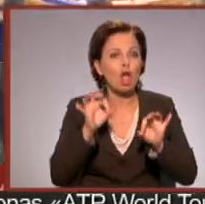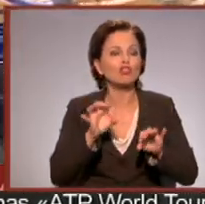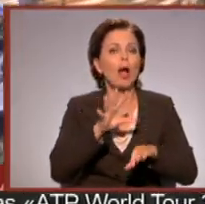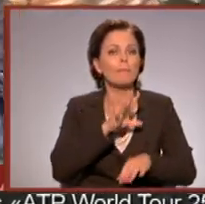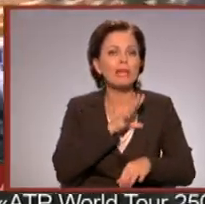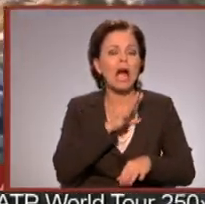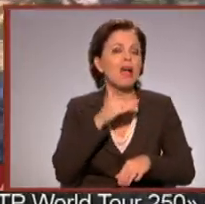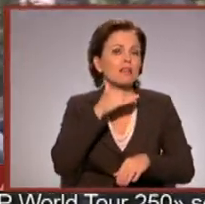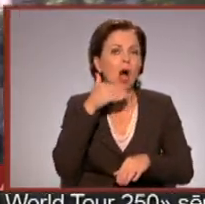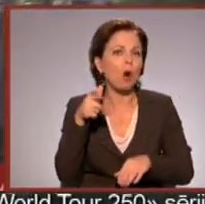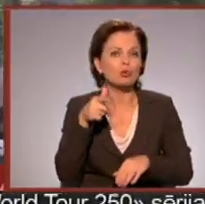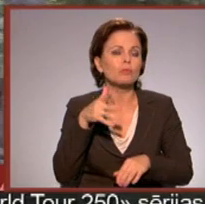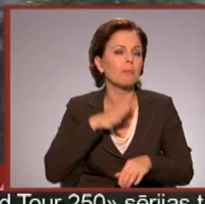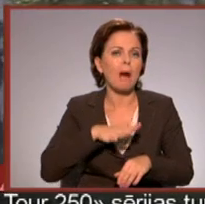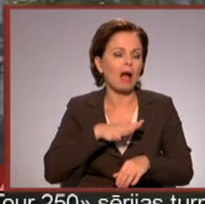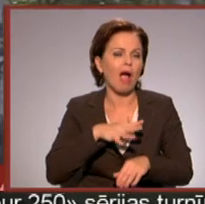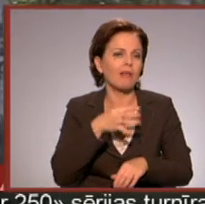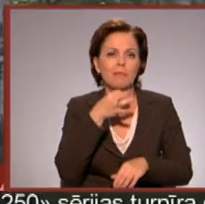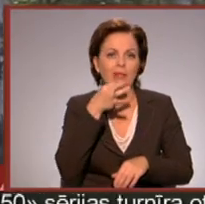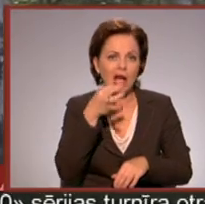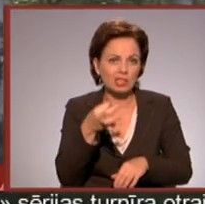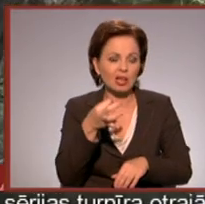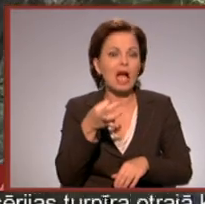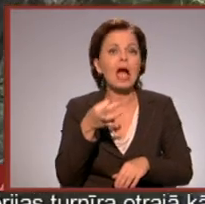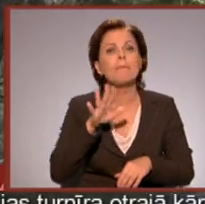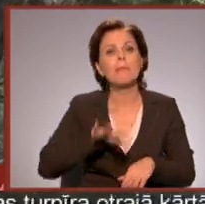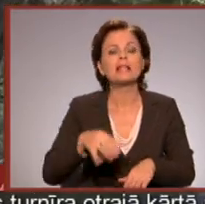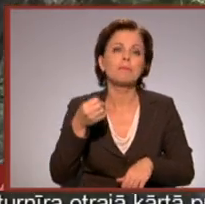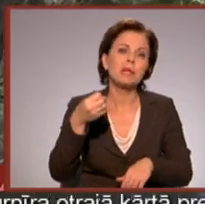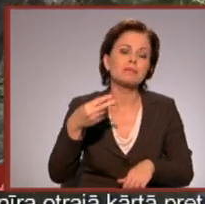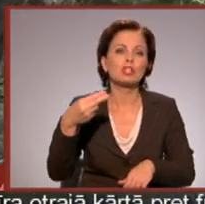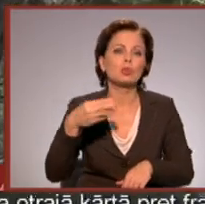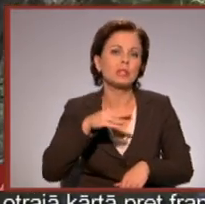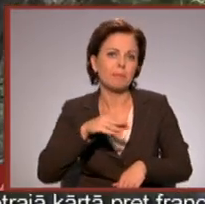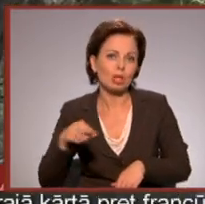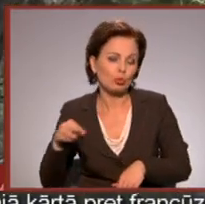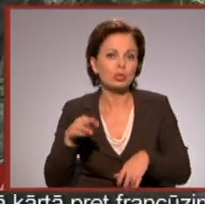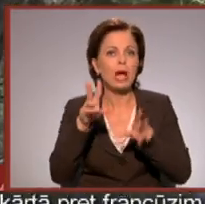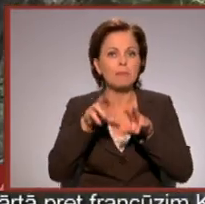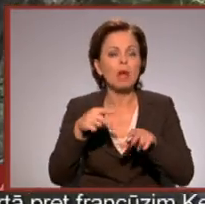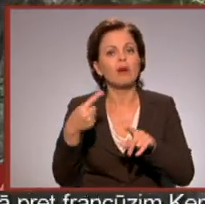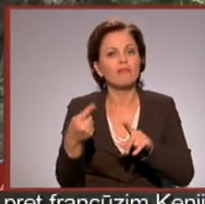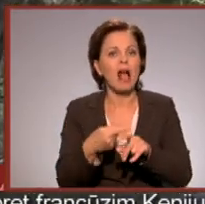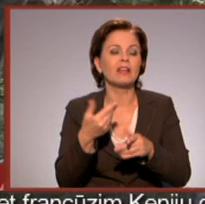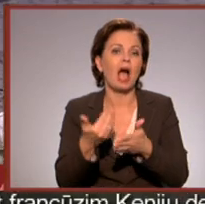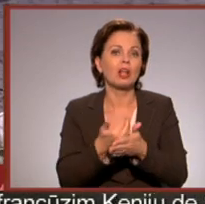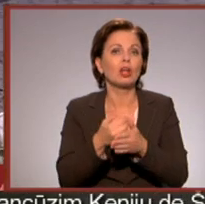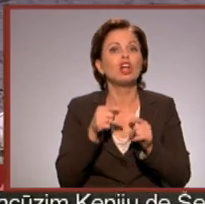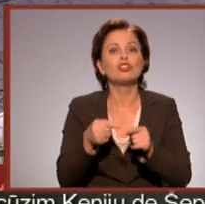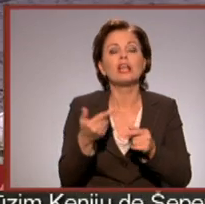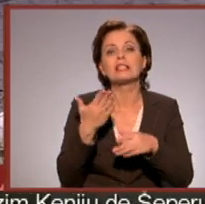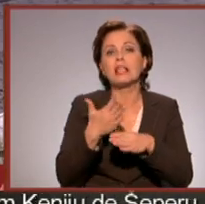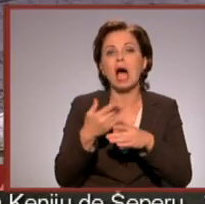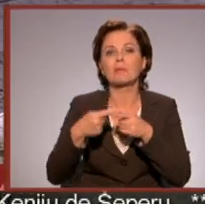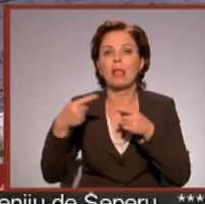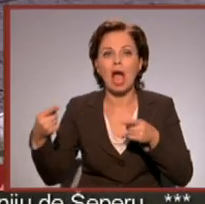konstatēts. Daudzums gan šobrīd netiek atklāts, jo precizitātei pēc 15-20 minūtēm pārbaude ir jāatkārto. Šajā starplaikā